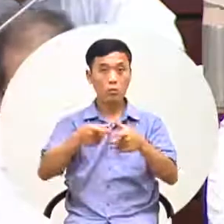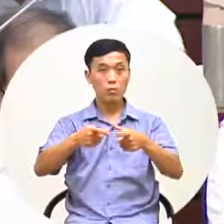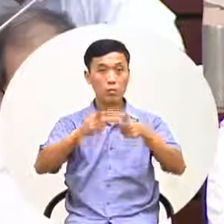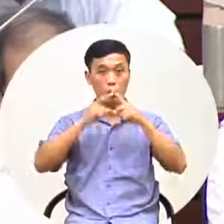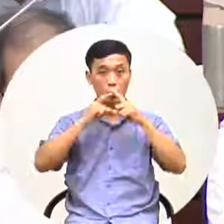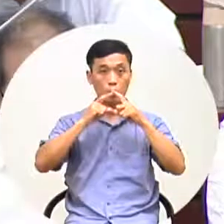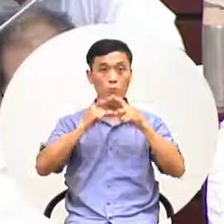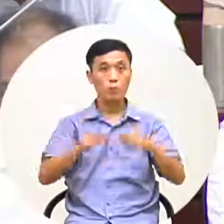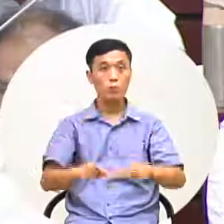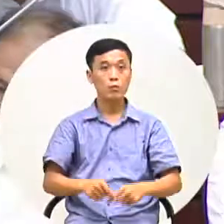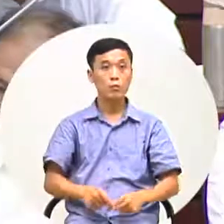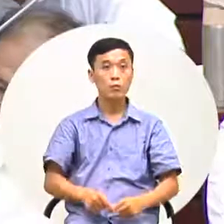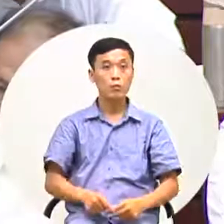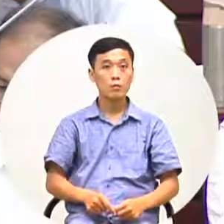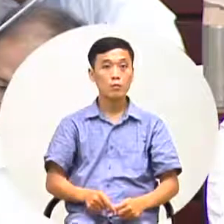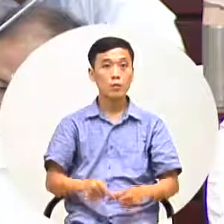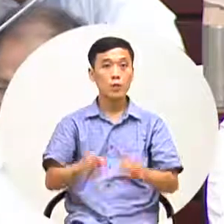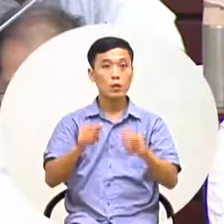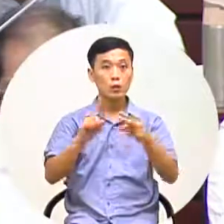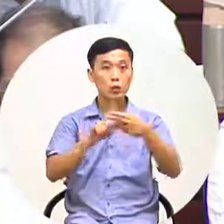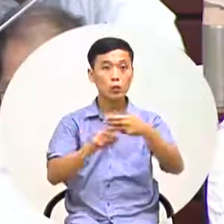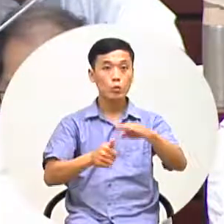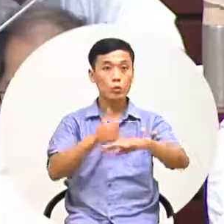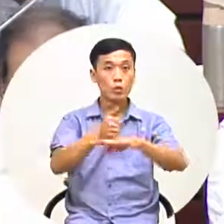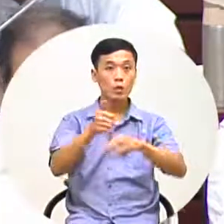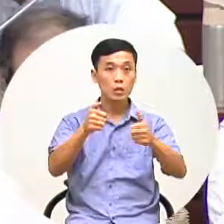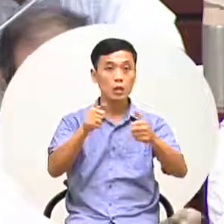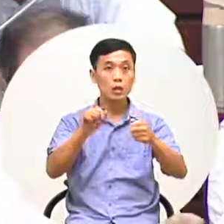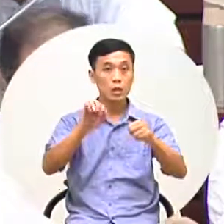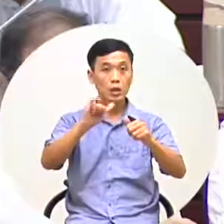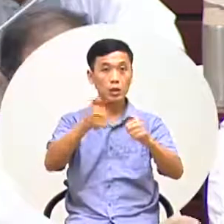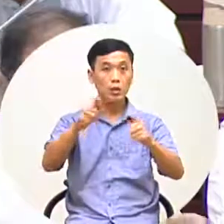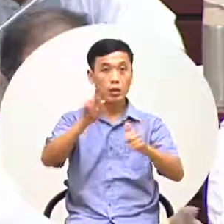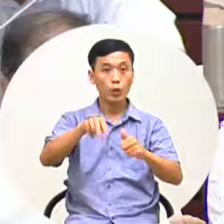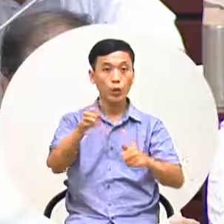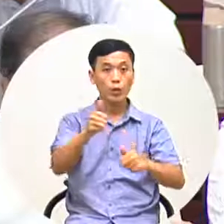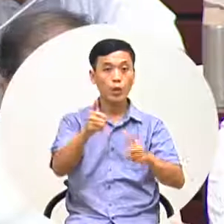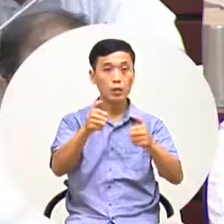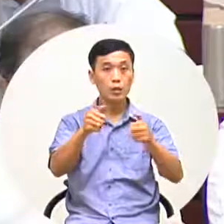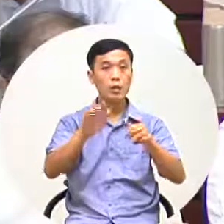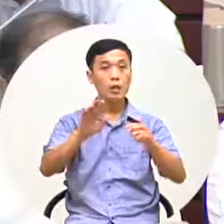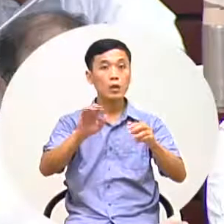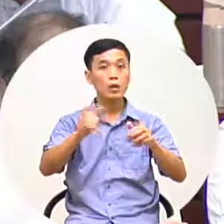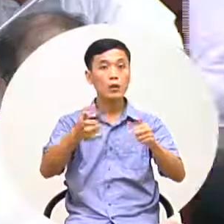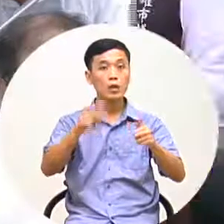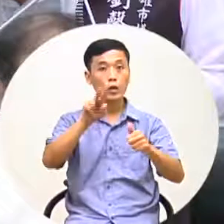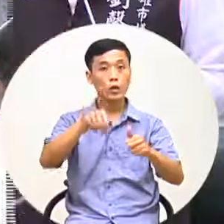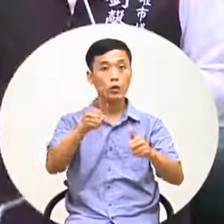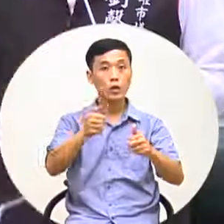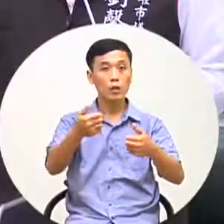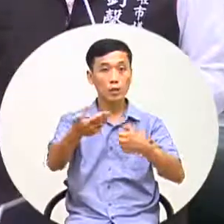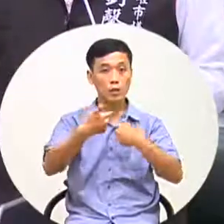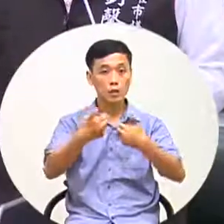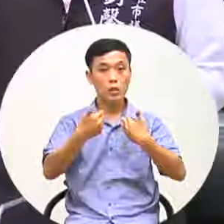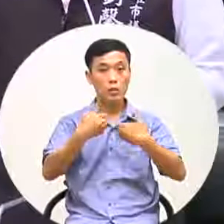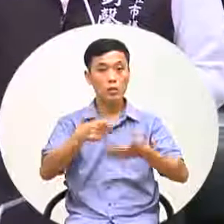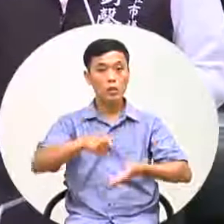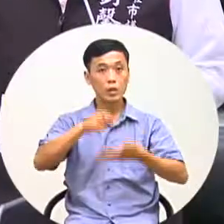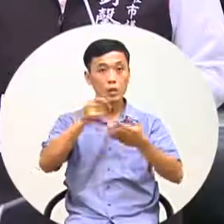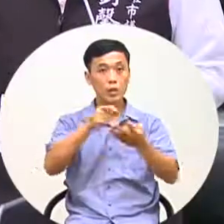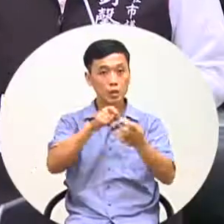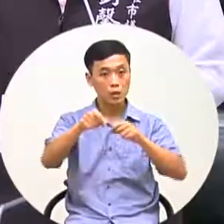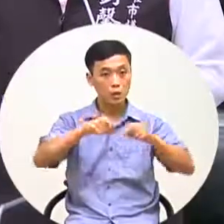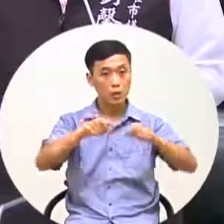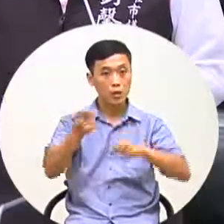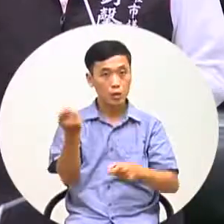谢谢主席，谢谢刘议员，哦，刘议员今天一共提出四个案子， 对，哦， 那第一个案子